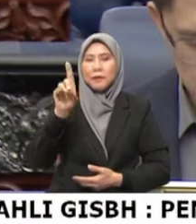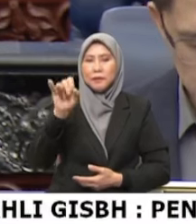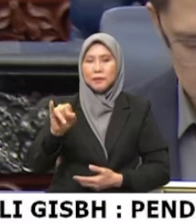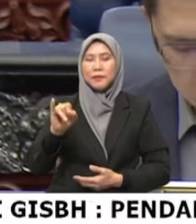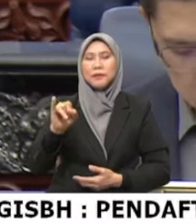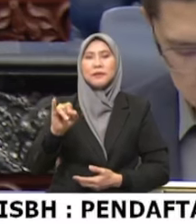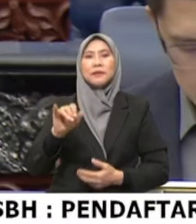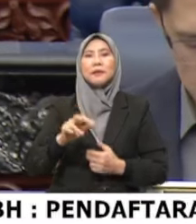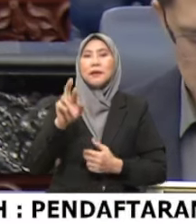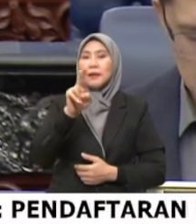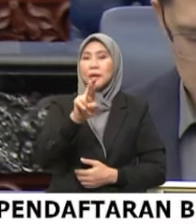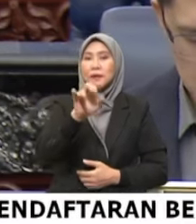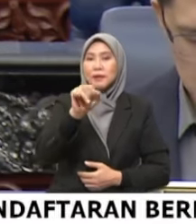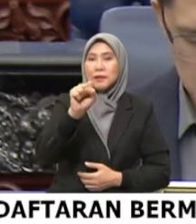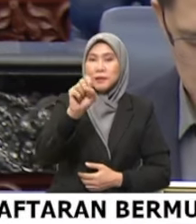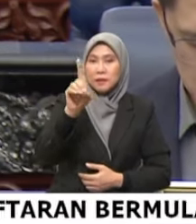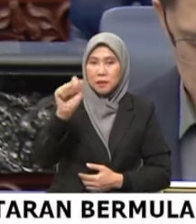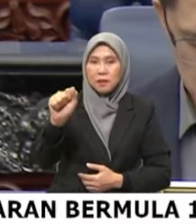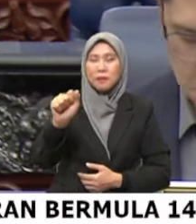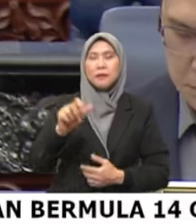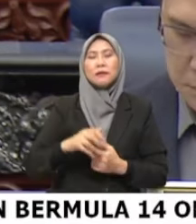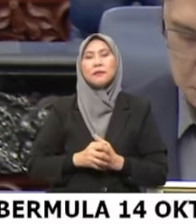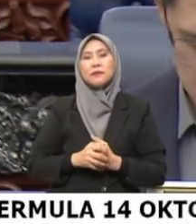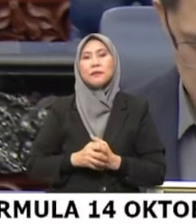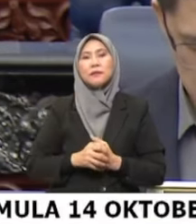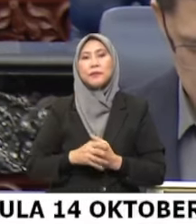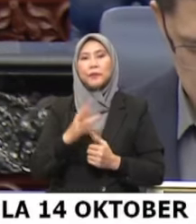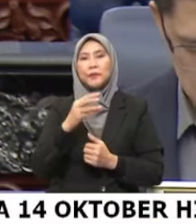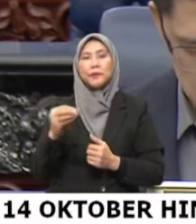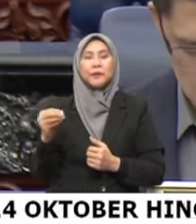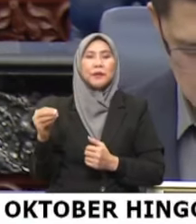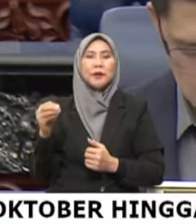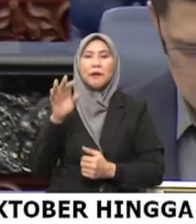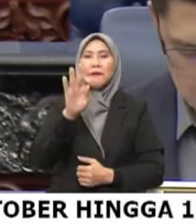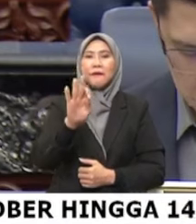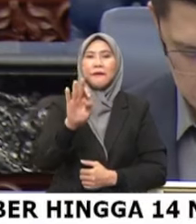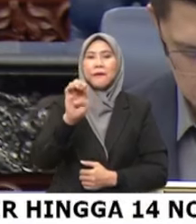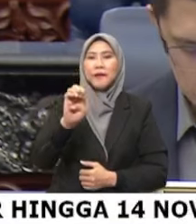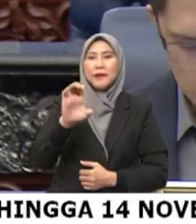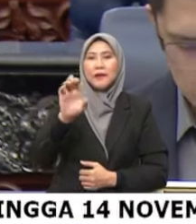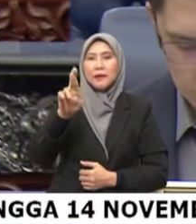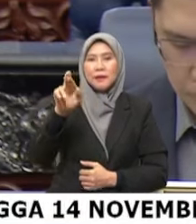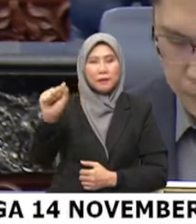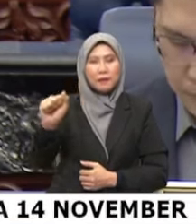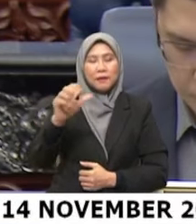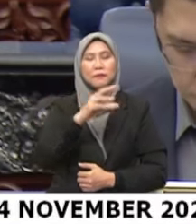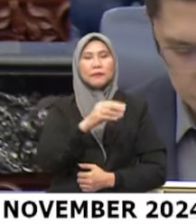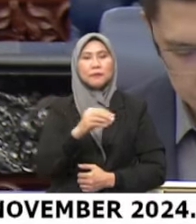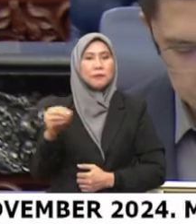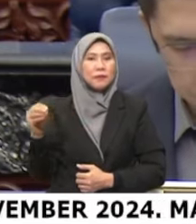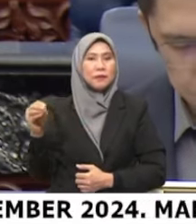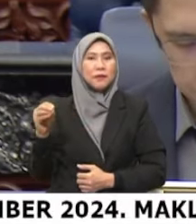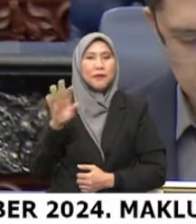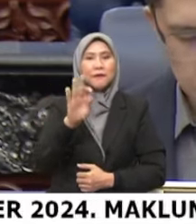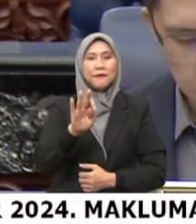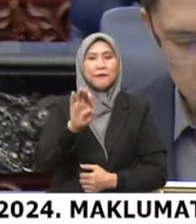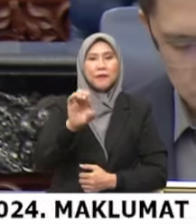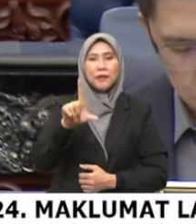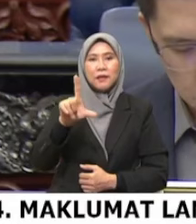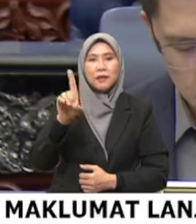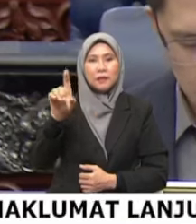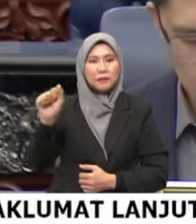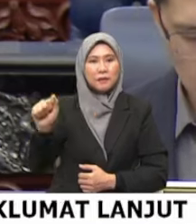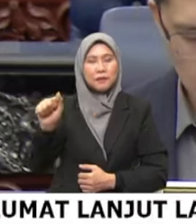Perusahaan Pekebun Kecil RISDA, Lembaga Penyatuan dan Pemulihan Tanah Persekutuan FEKRA, Lembaga Kemajuan Tanah Persekutuan FELDA,